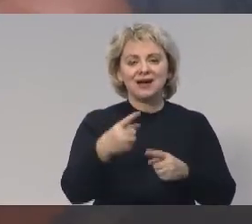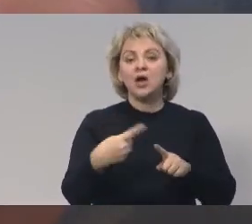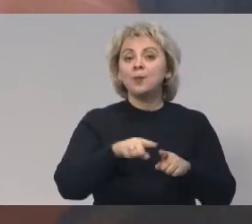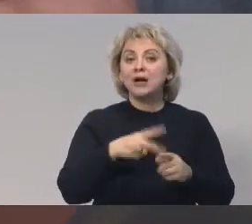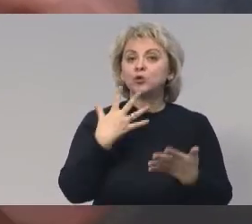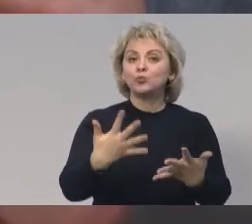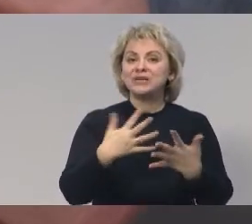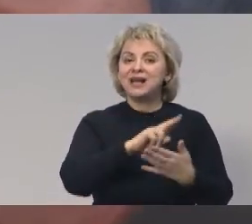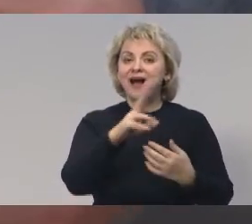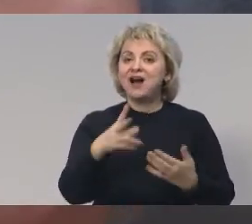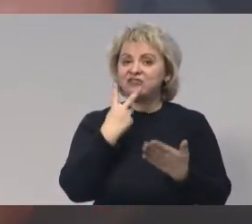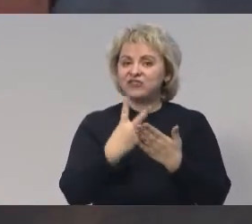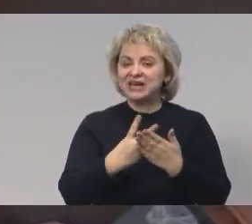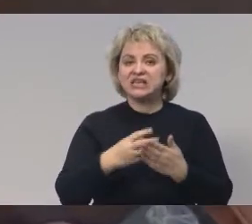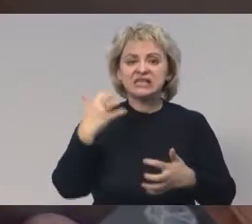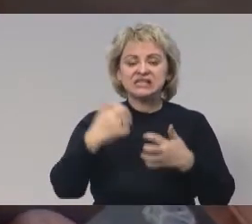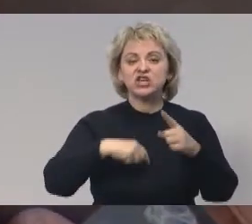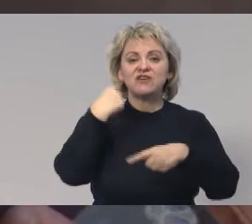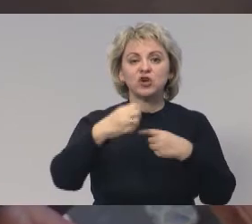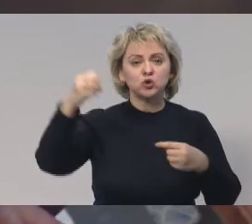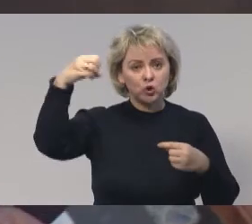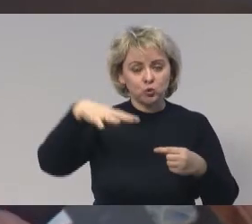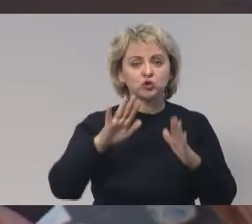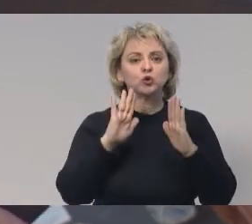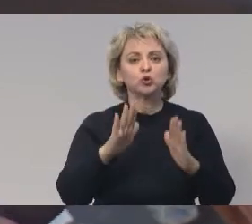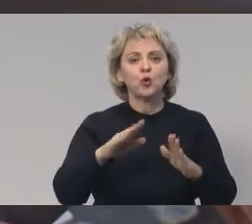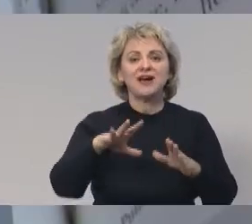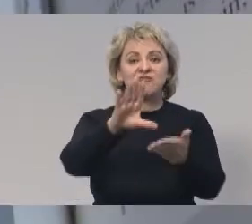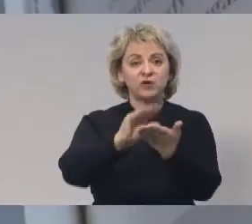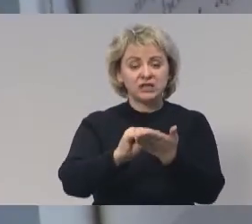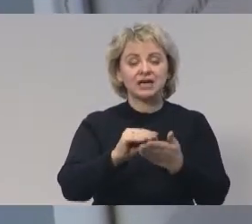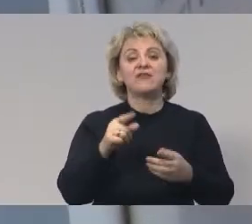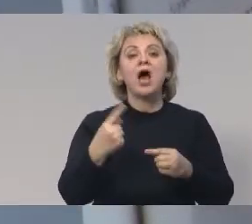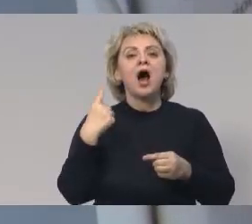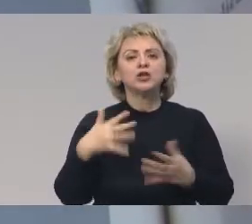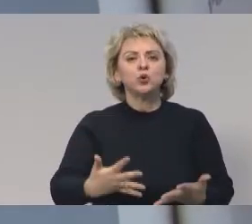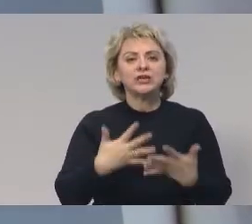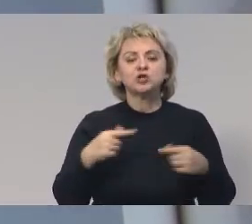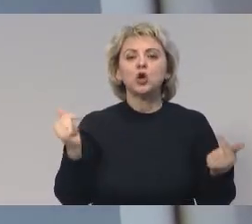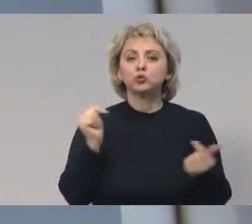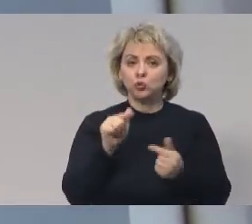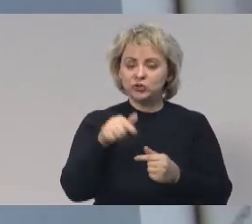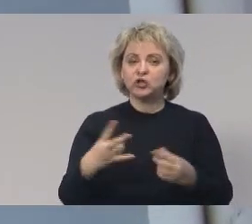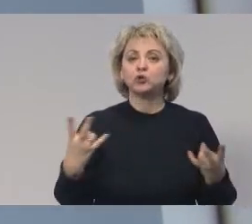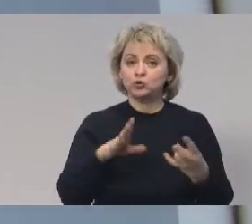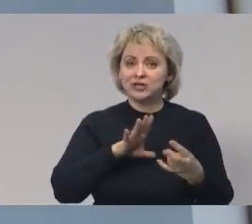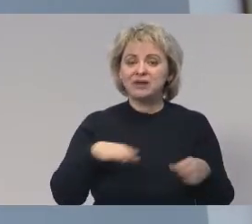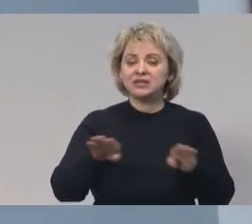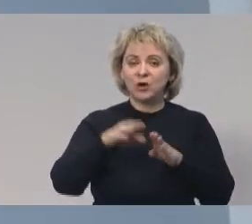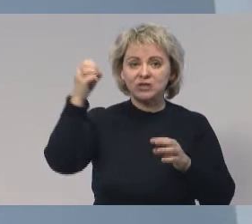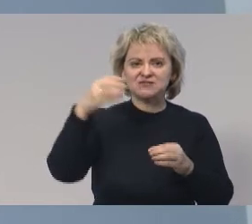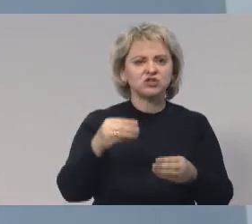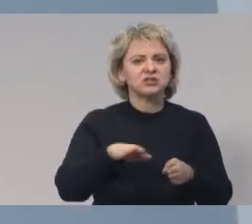Поэтому представить, как выглядели средневековые люстры, можно только по фотографии. Одно ясно точно – стоило такое